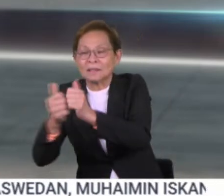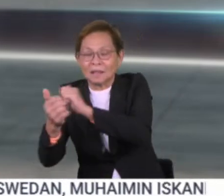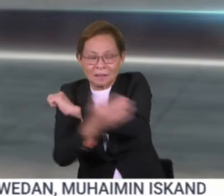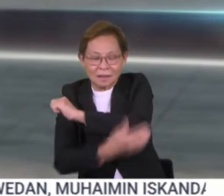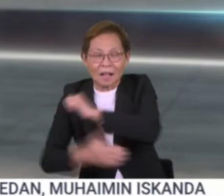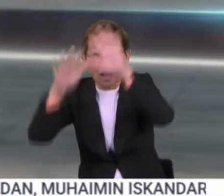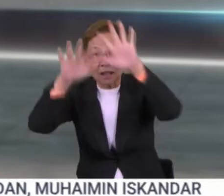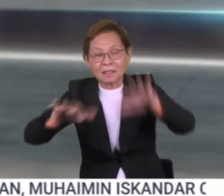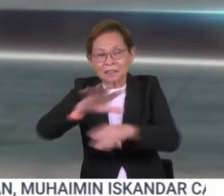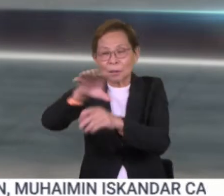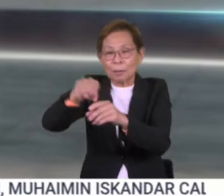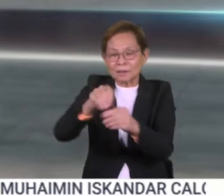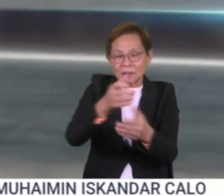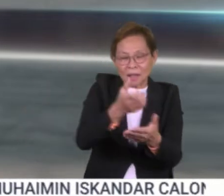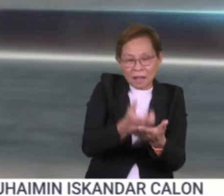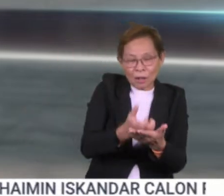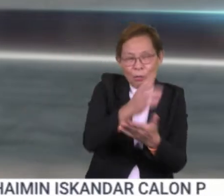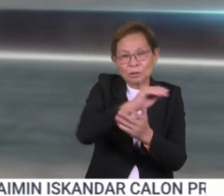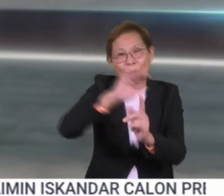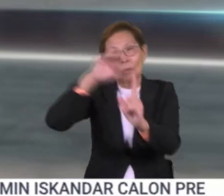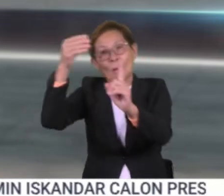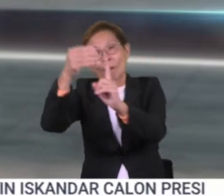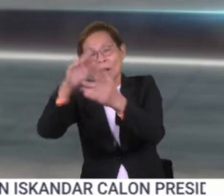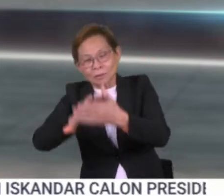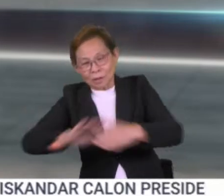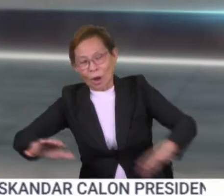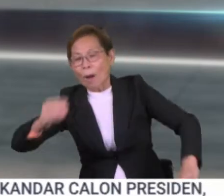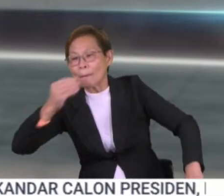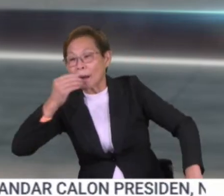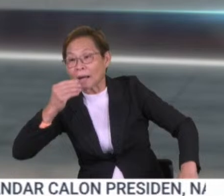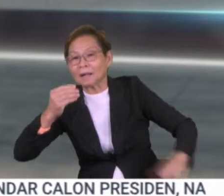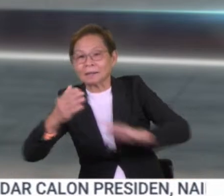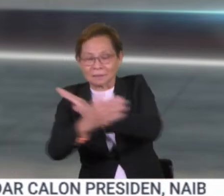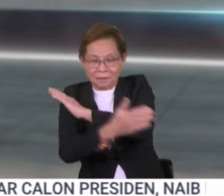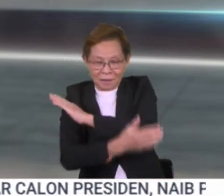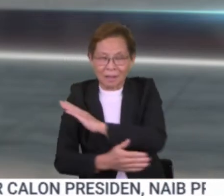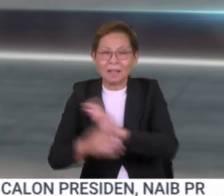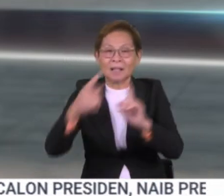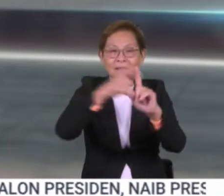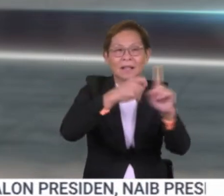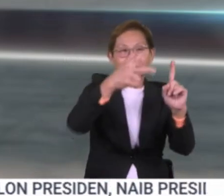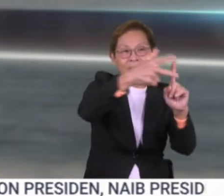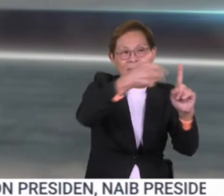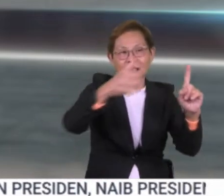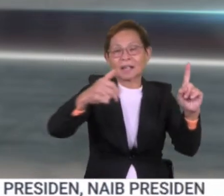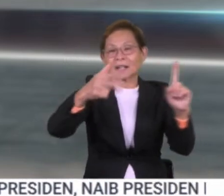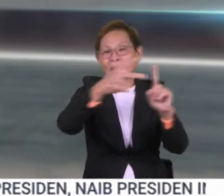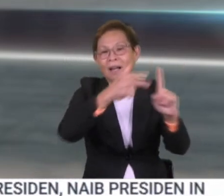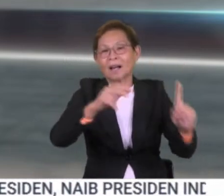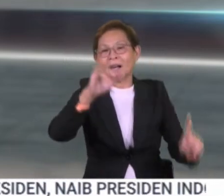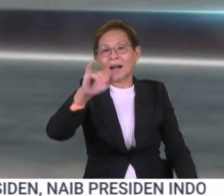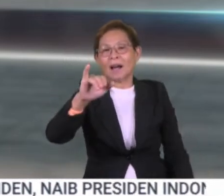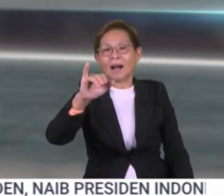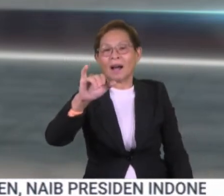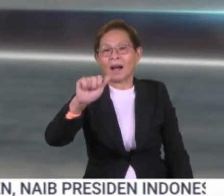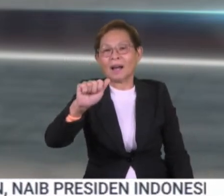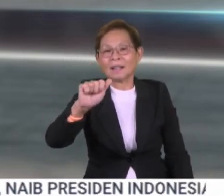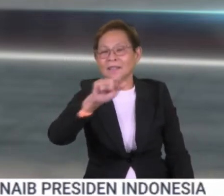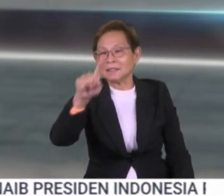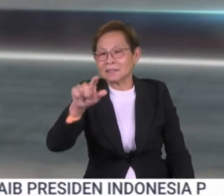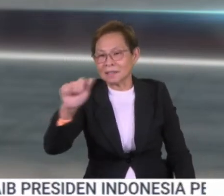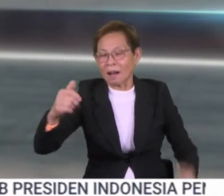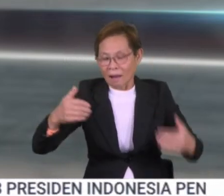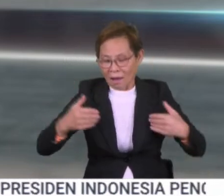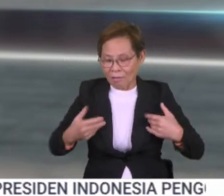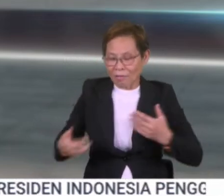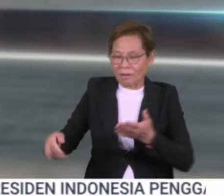ASEAN termasuk ekonomi dan juga aspek sekuriti makanan negara. Dari Jakarta, Indonesia, Aiza Farina Adam